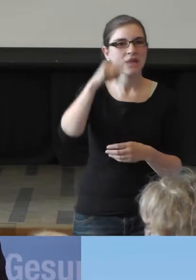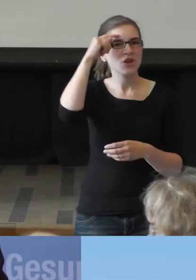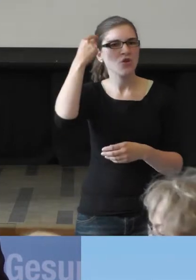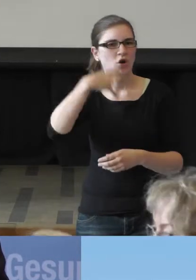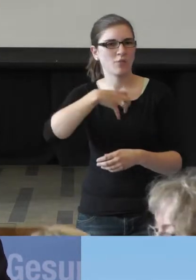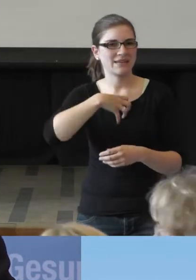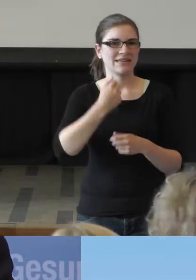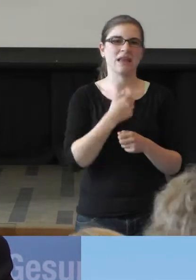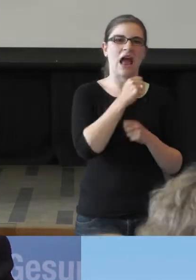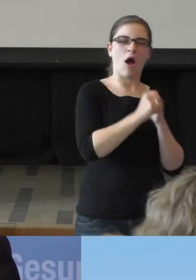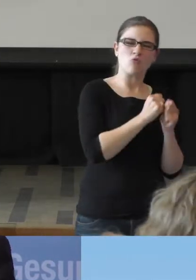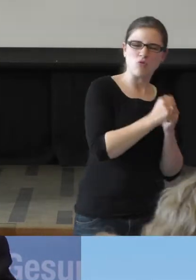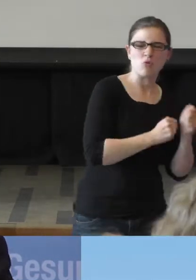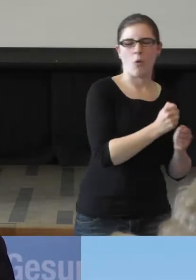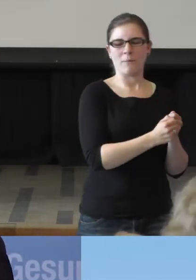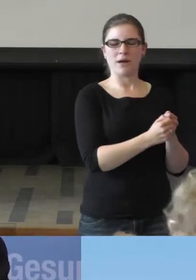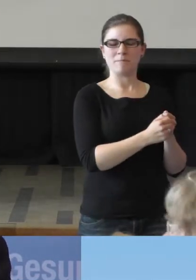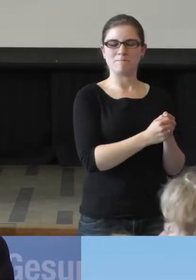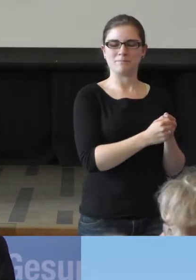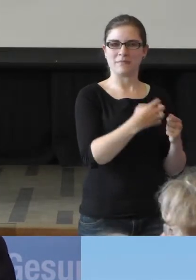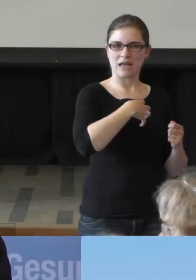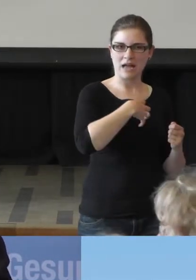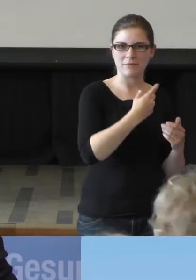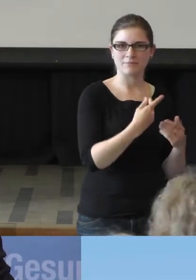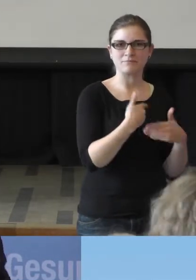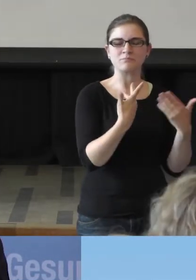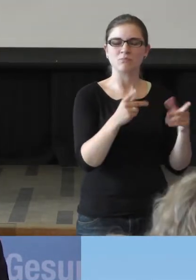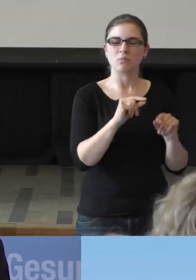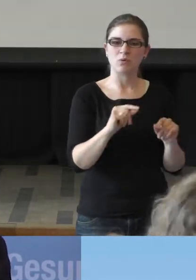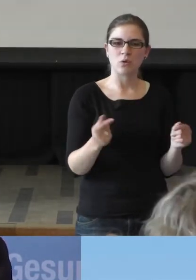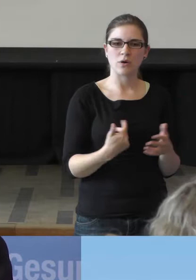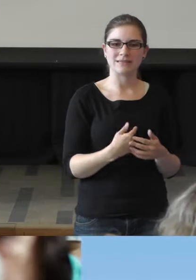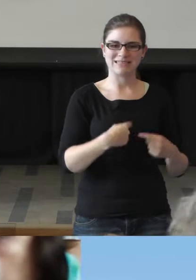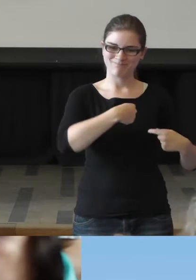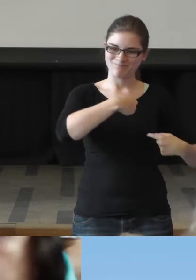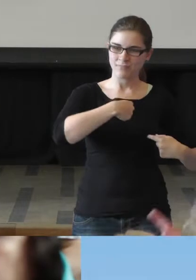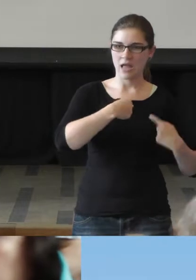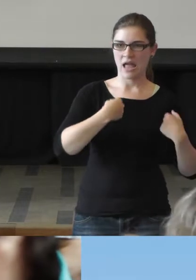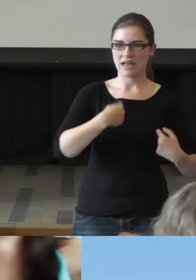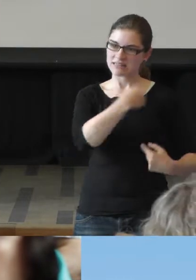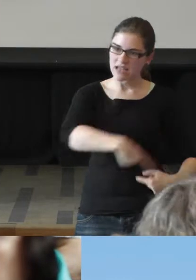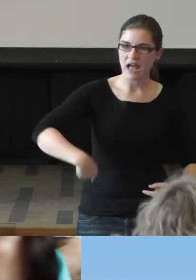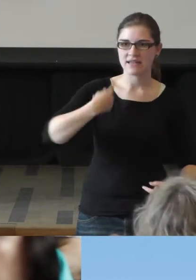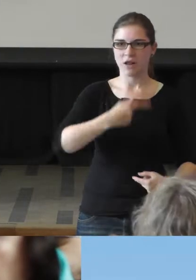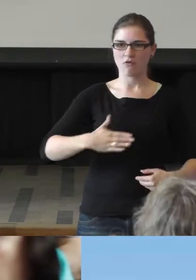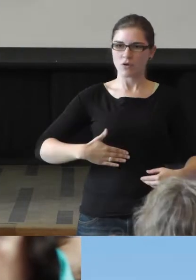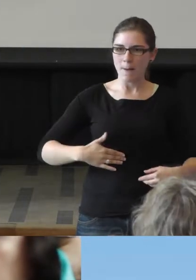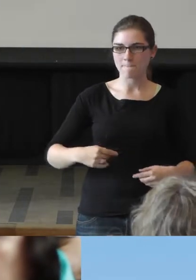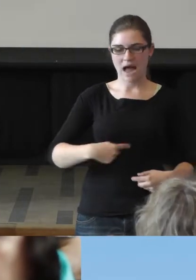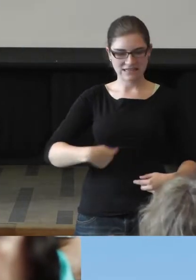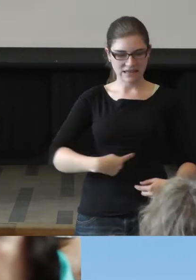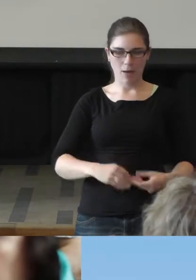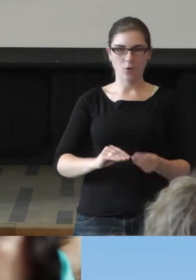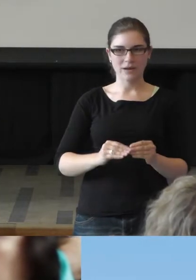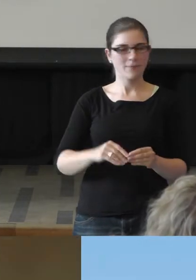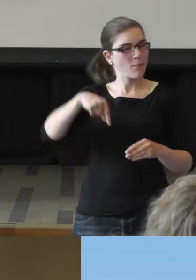Neuropathien, also Neuropathien des autonomen Gewebes, also Herz-Kreislauf zum Beispiel oder Magen-Darm. Das ist heute Abend nicht das